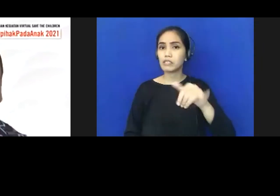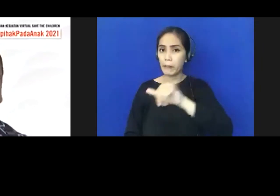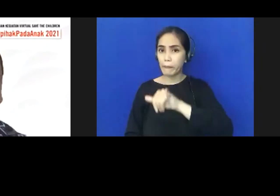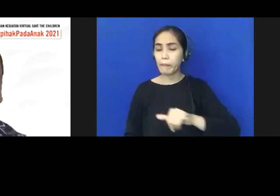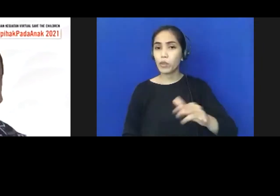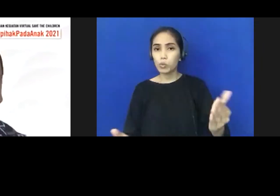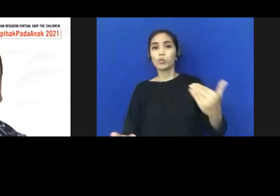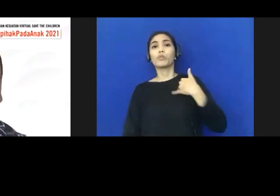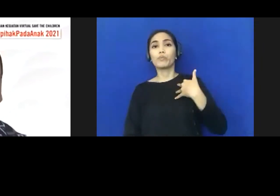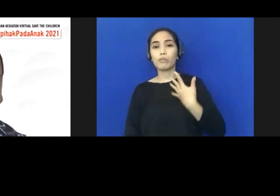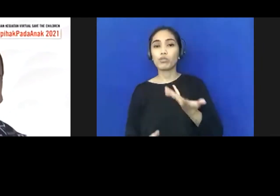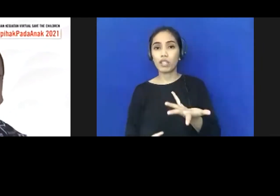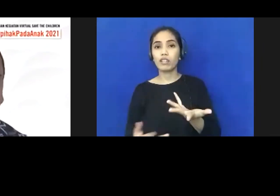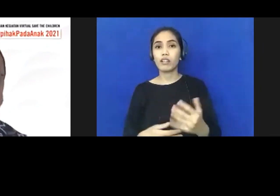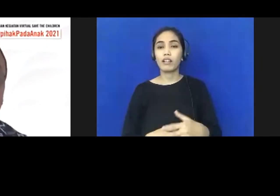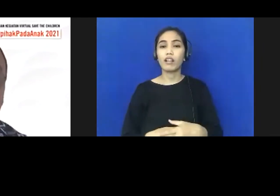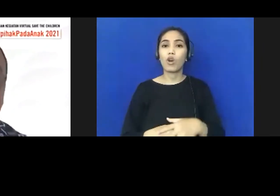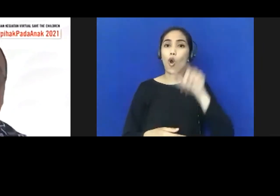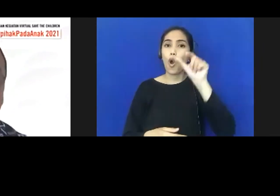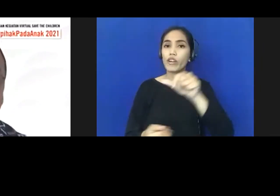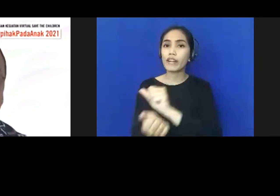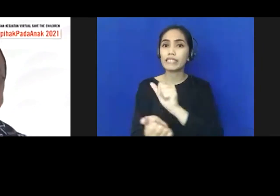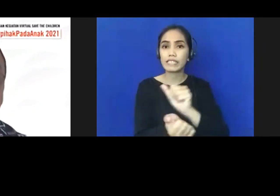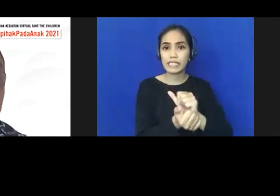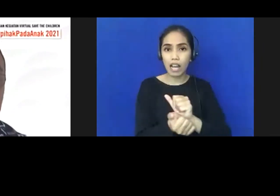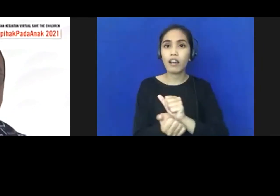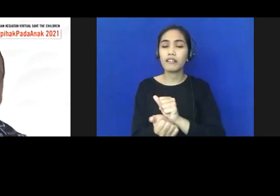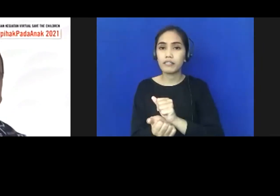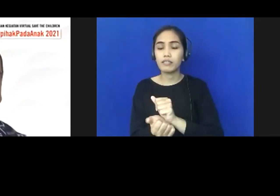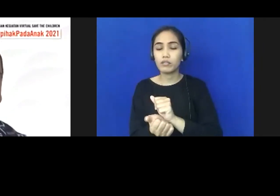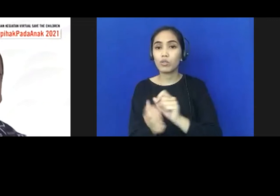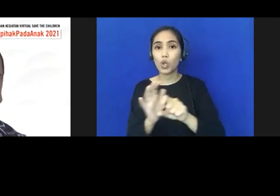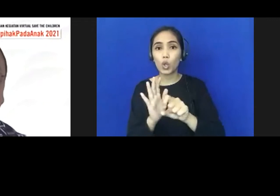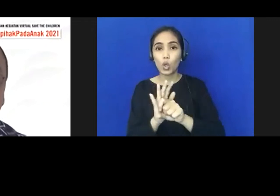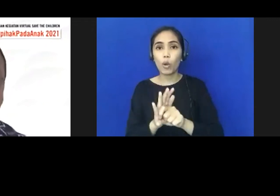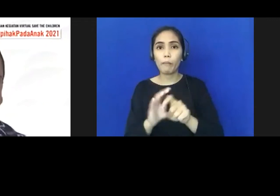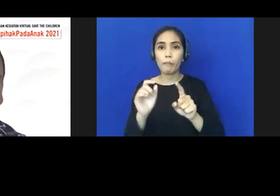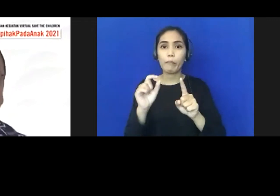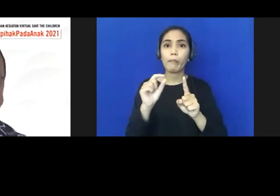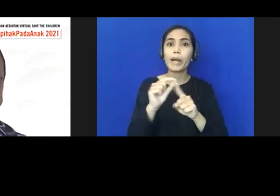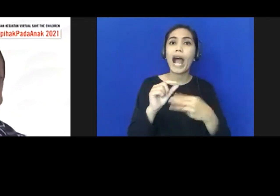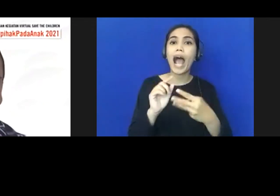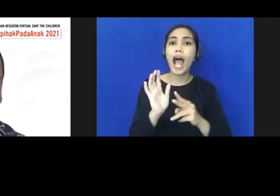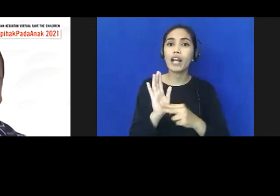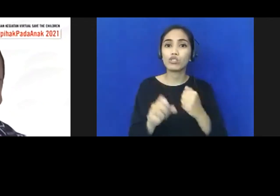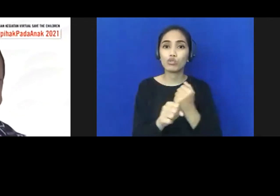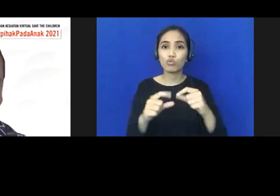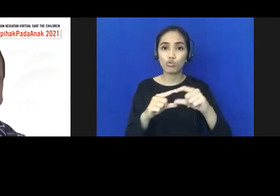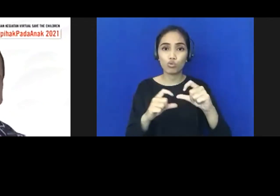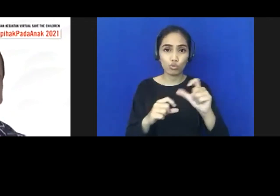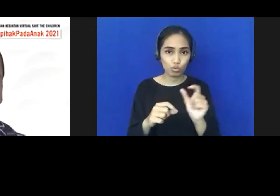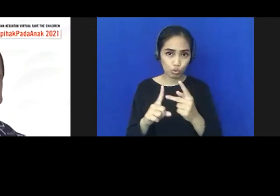tua maupun pengasuh maupun pekerja yang bekerja dengan anak, misalnya ada guru terutama gitu ya, dan juga mungkin tenaga kesehatan gitu ya, seperti